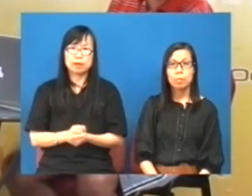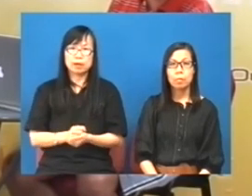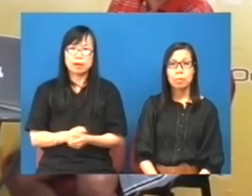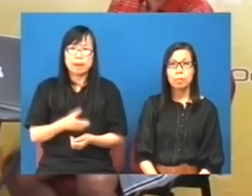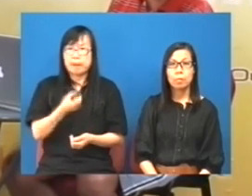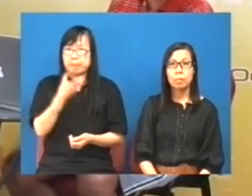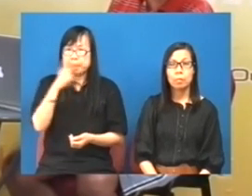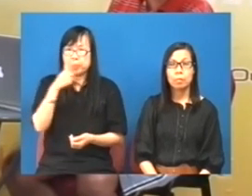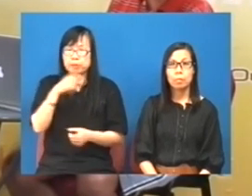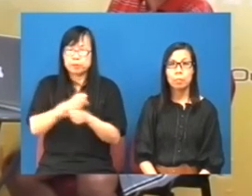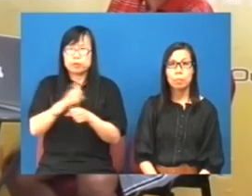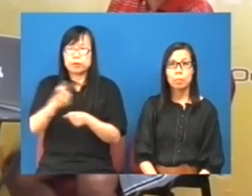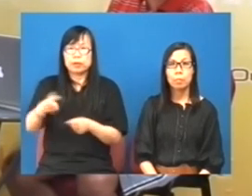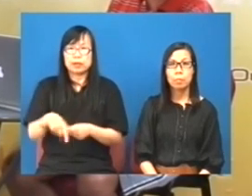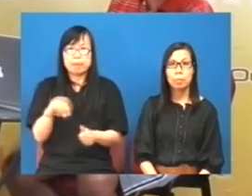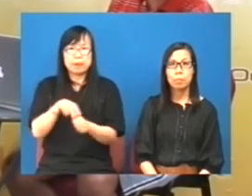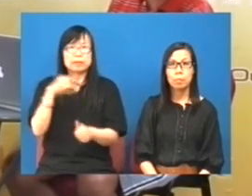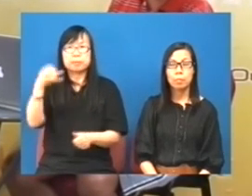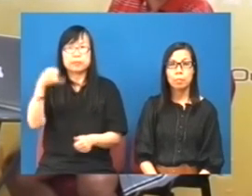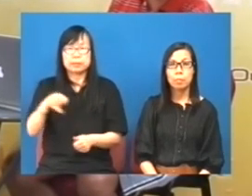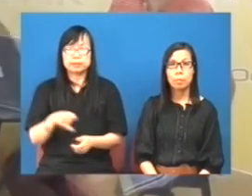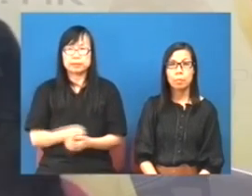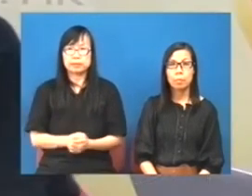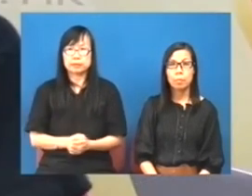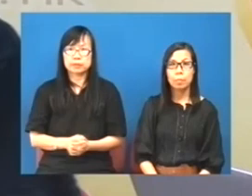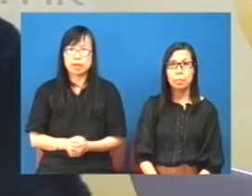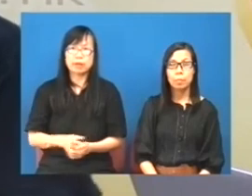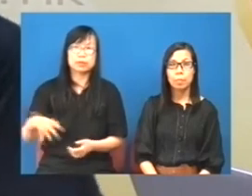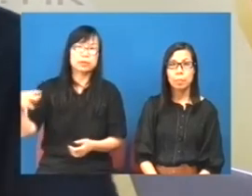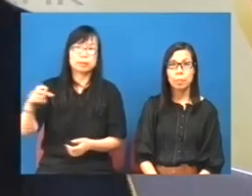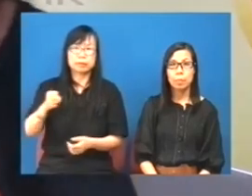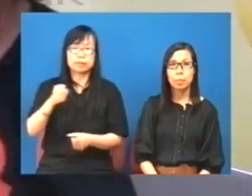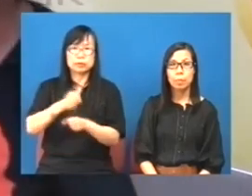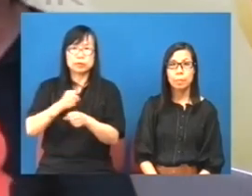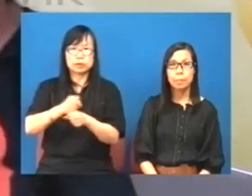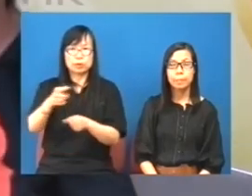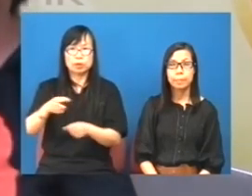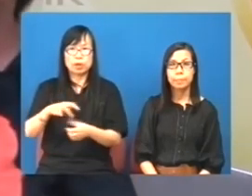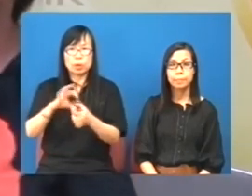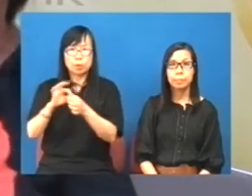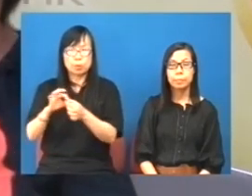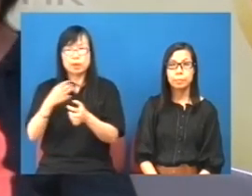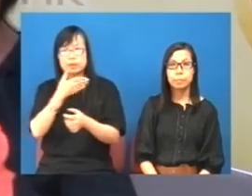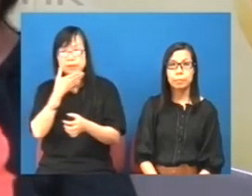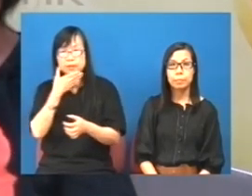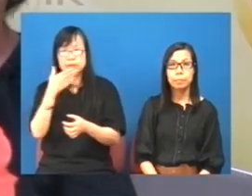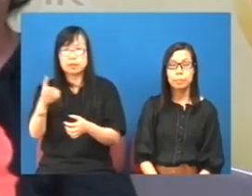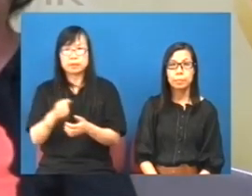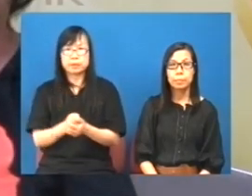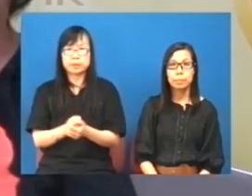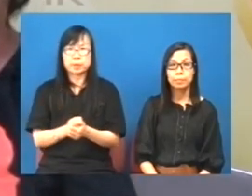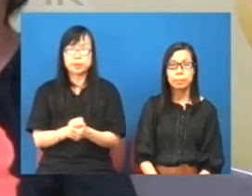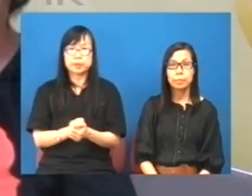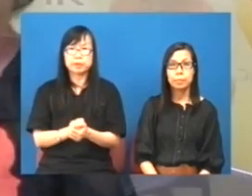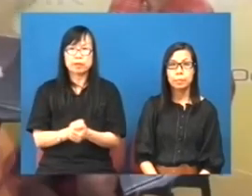他不能做因為他不喜歡去執行職務令到關清協不能夠肆意這樣